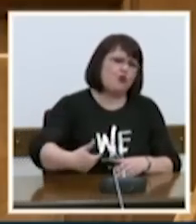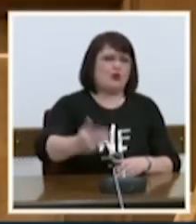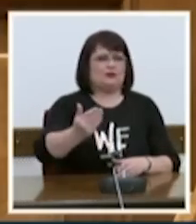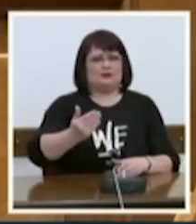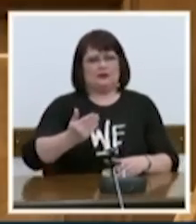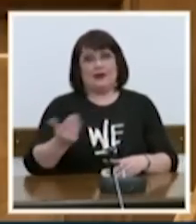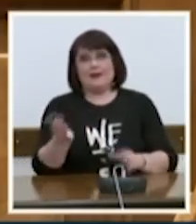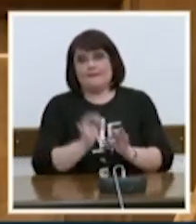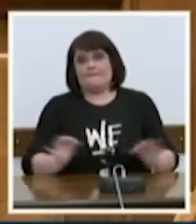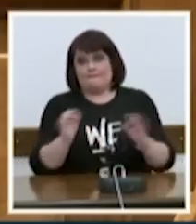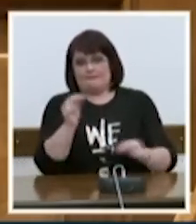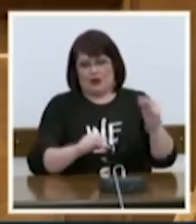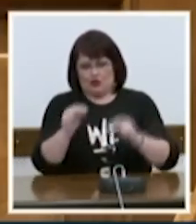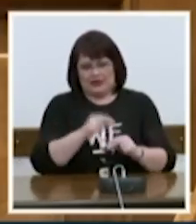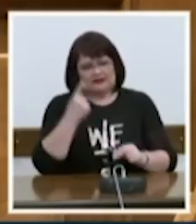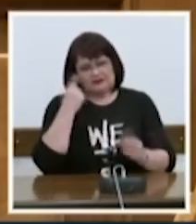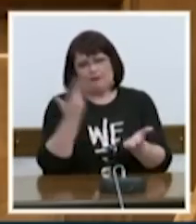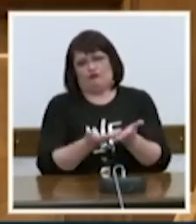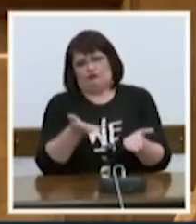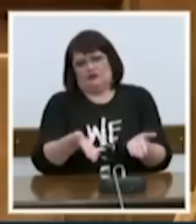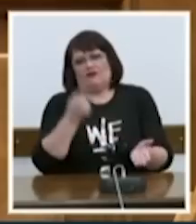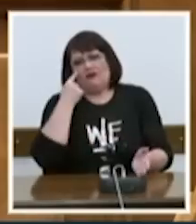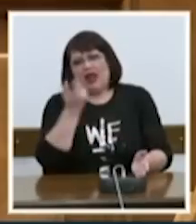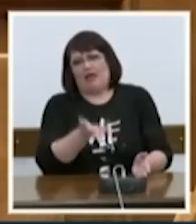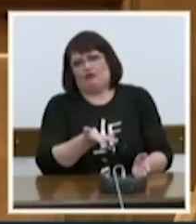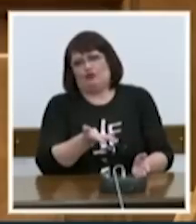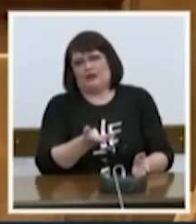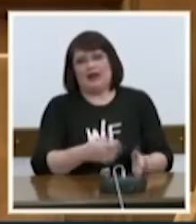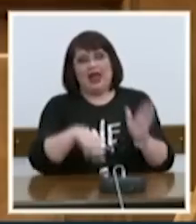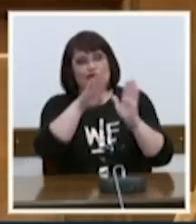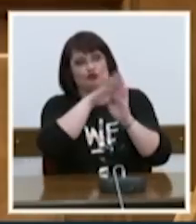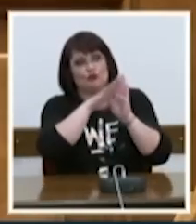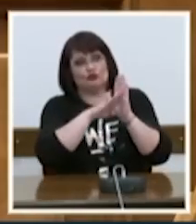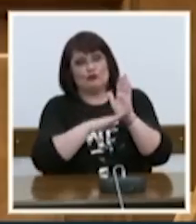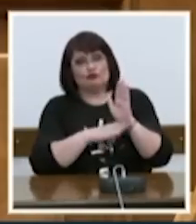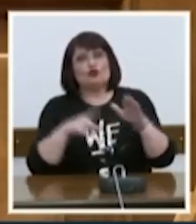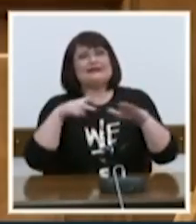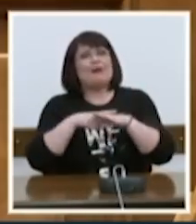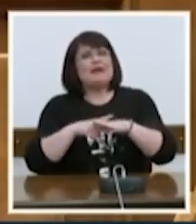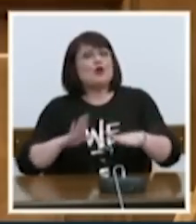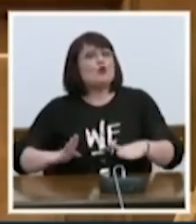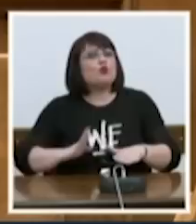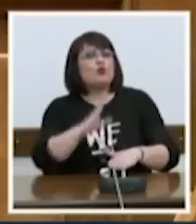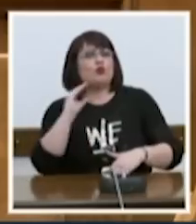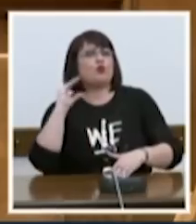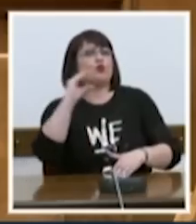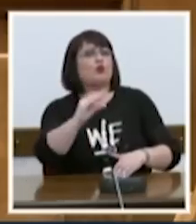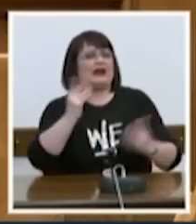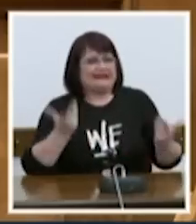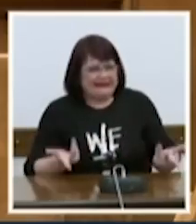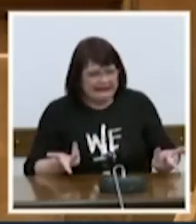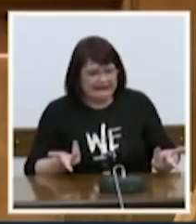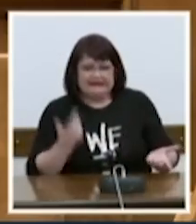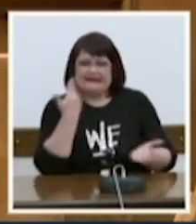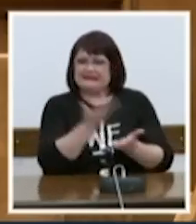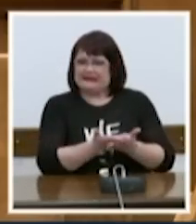εδώ μπροστά μας. Είναι εδώ τα προαπαιτούμενα του Ταμείου Ανάκαμψης και της πολυπόθητης